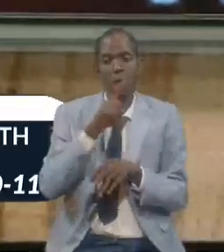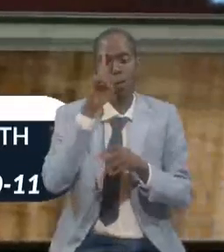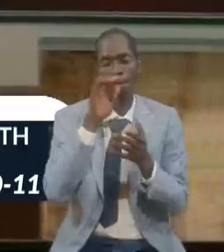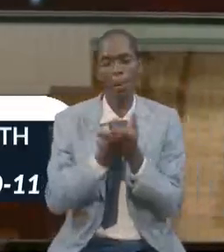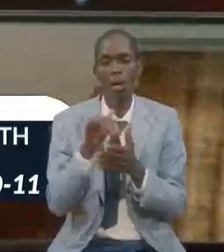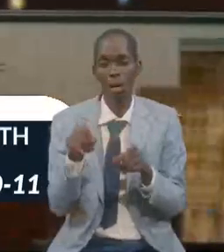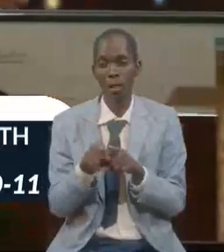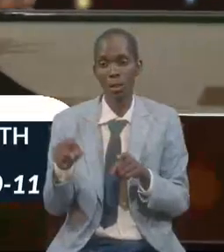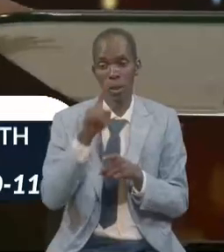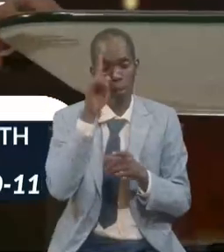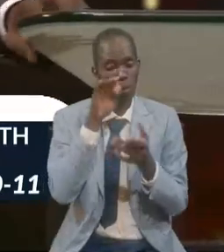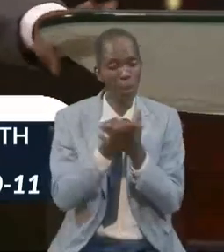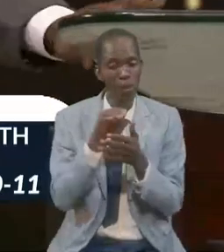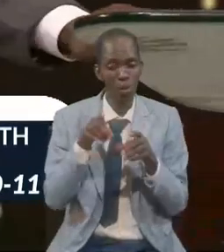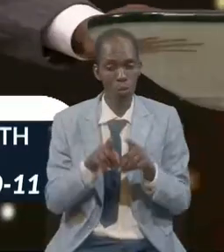Et